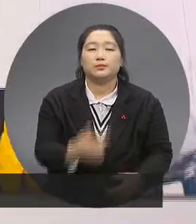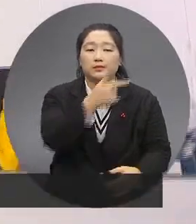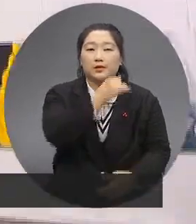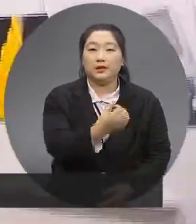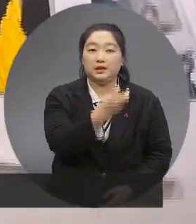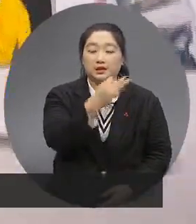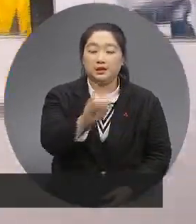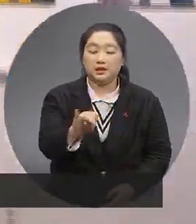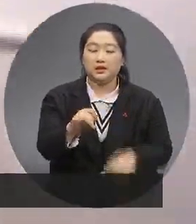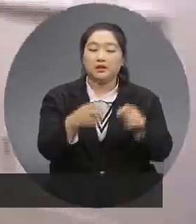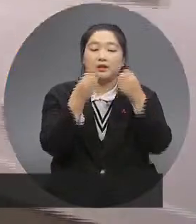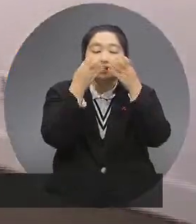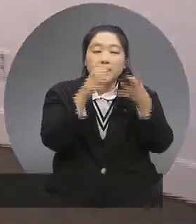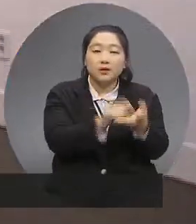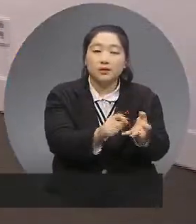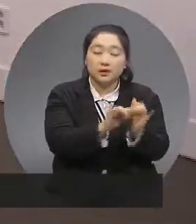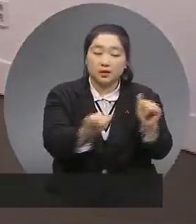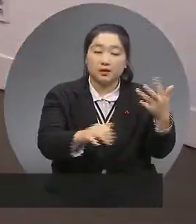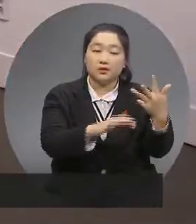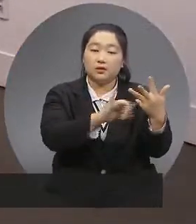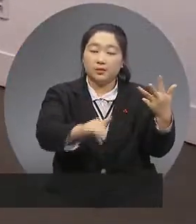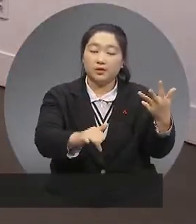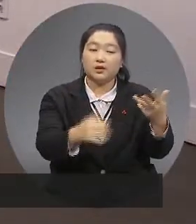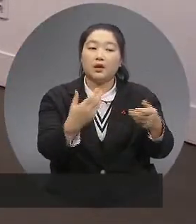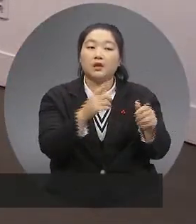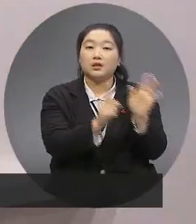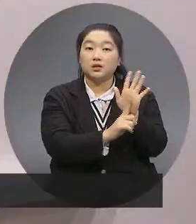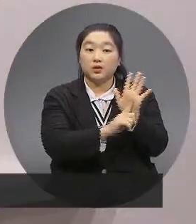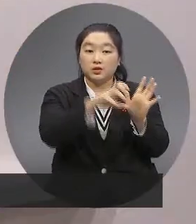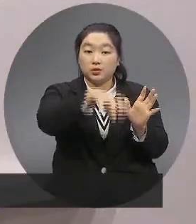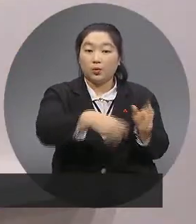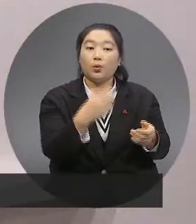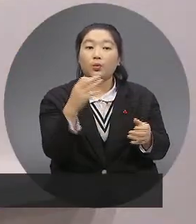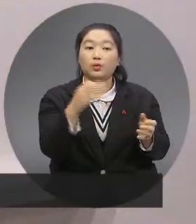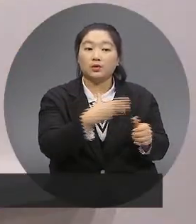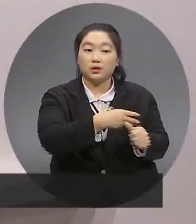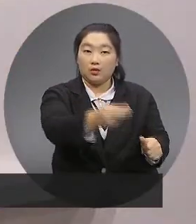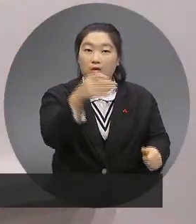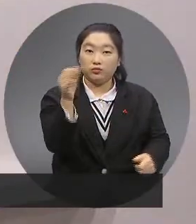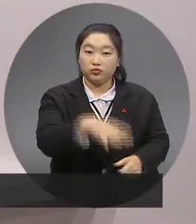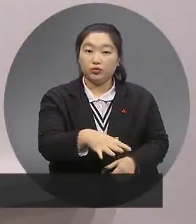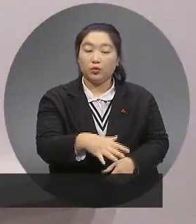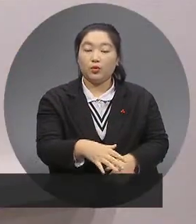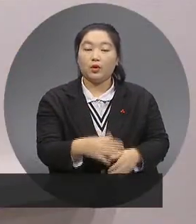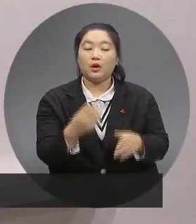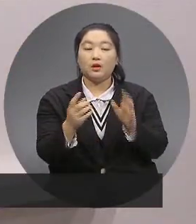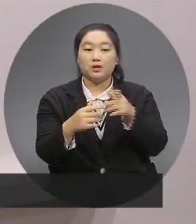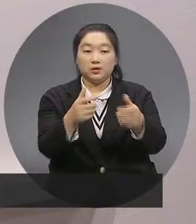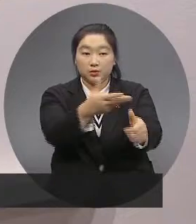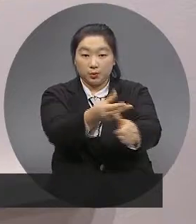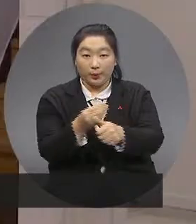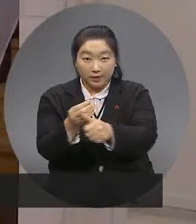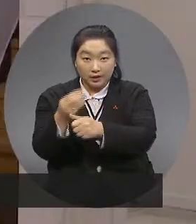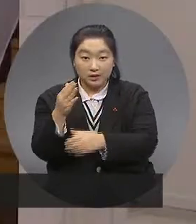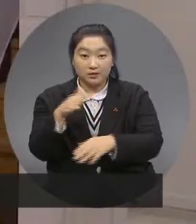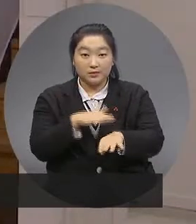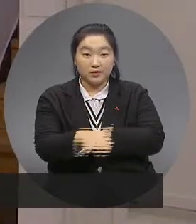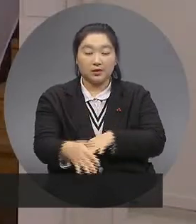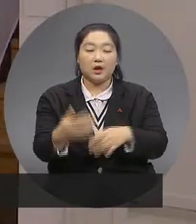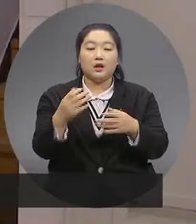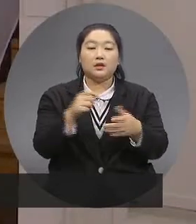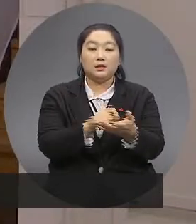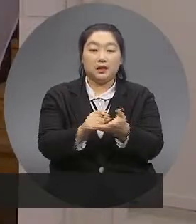느티는 이러한 신진 작가 8명에게 전시 장소를 무료로 대관해줬을 뿐 아니라 초대전 형식을 갖춰 작가